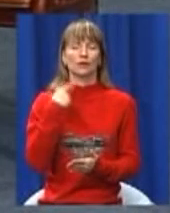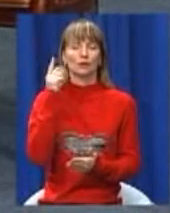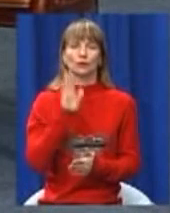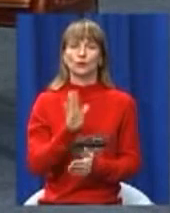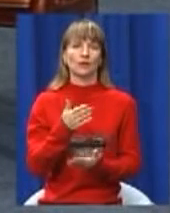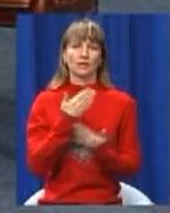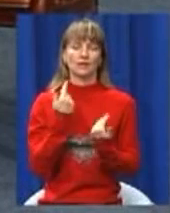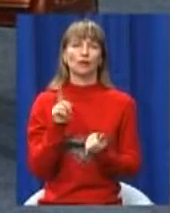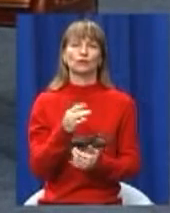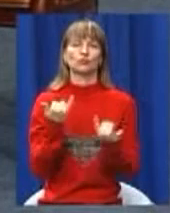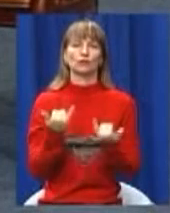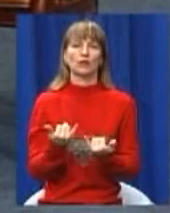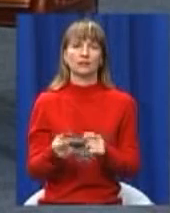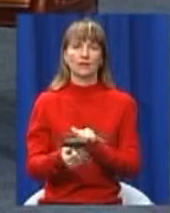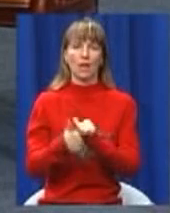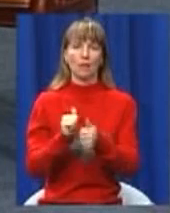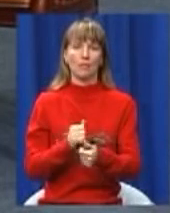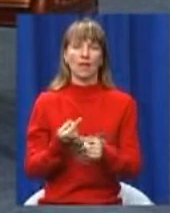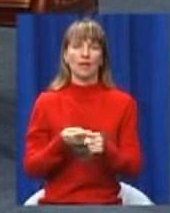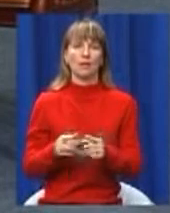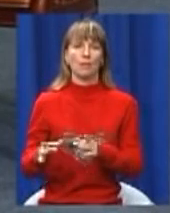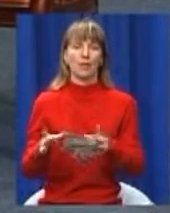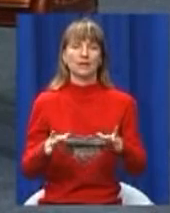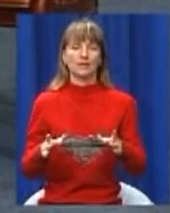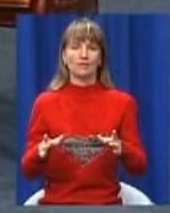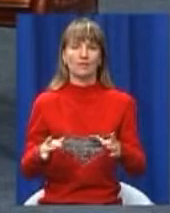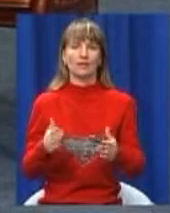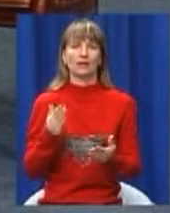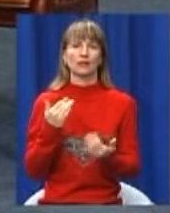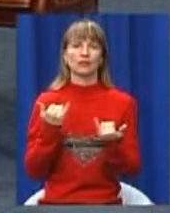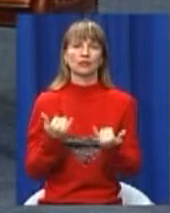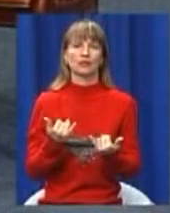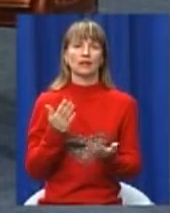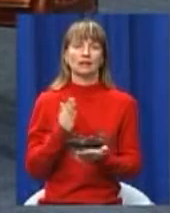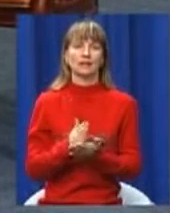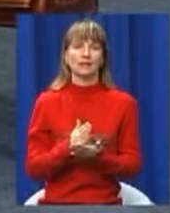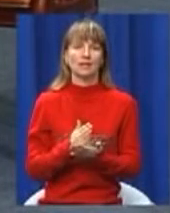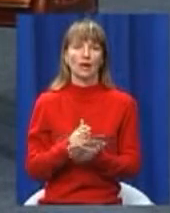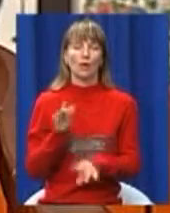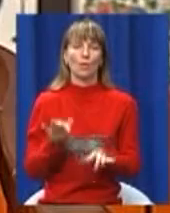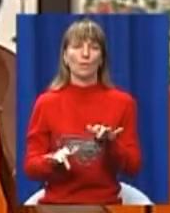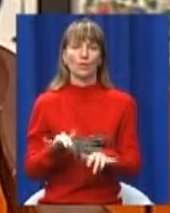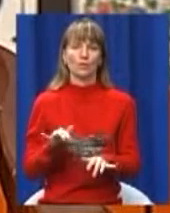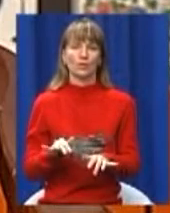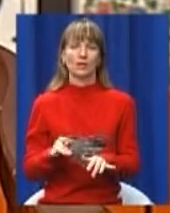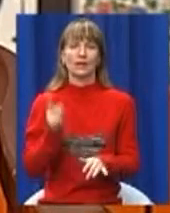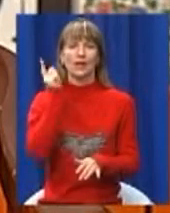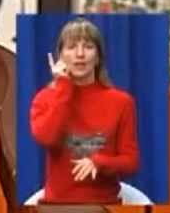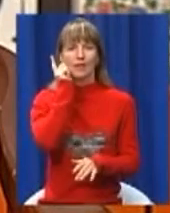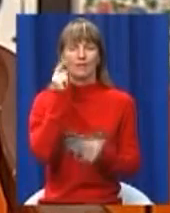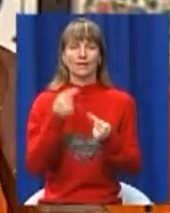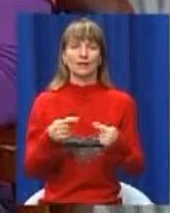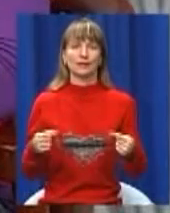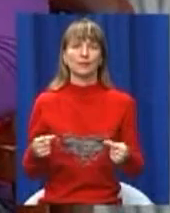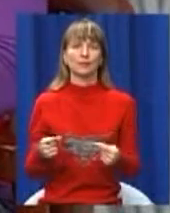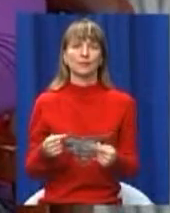ні. А що зараз на заміну цим тим платівкам? Телефони, комп'ютери та далі. Ну,